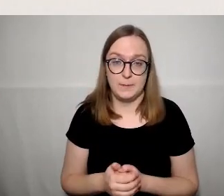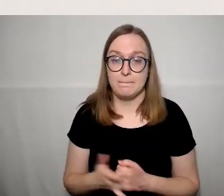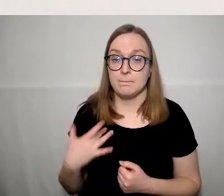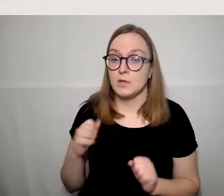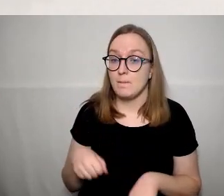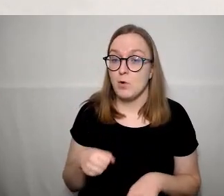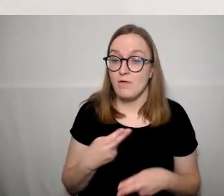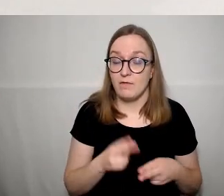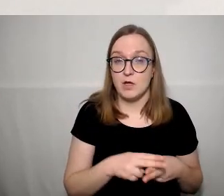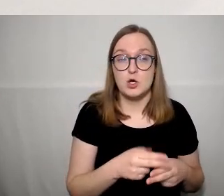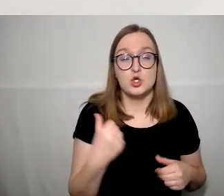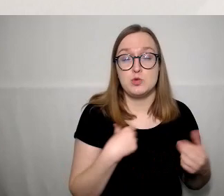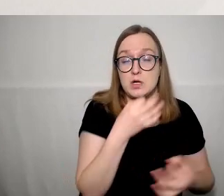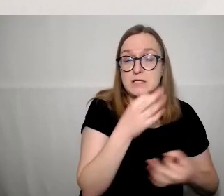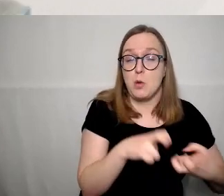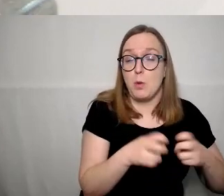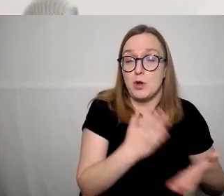tas